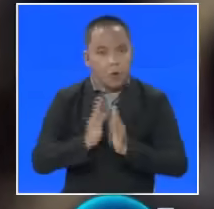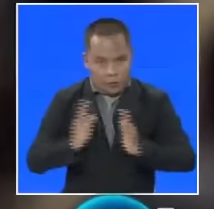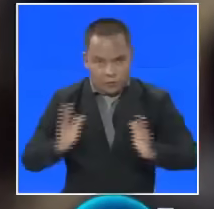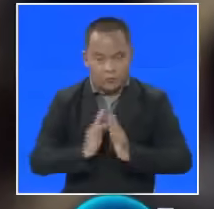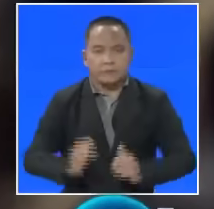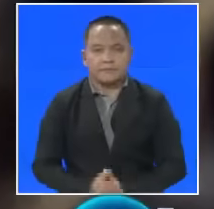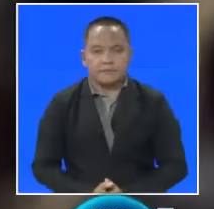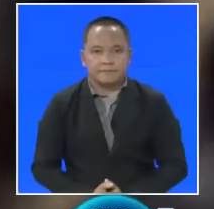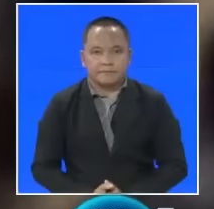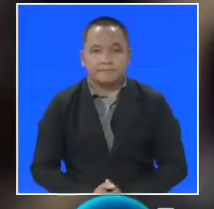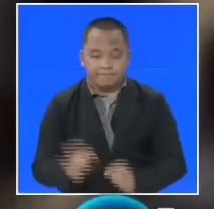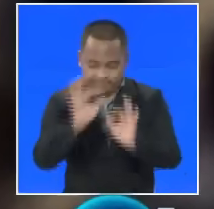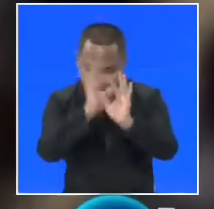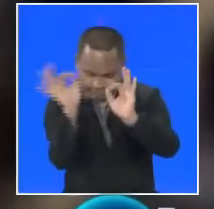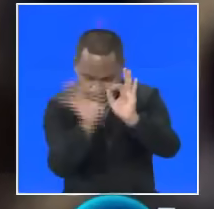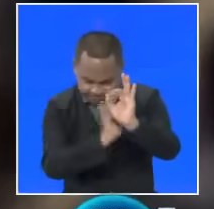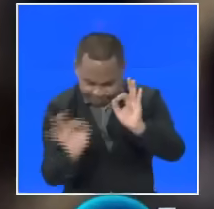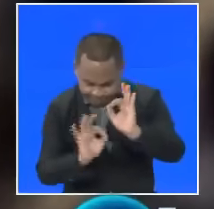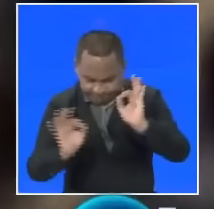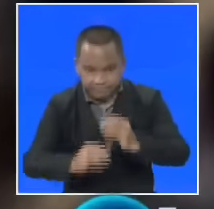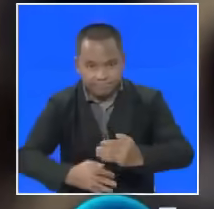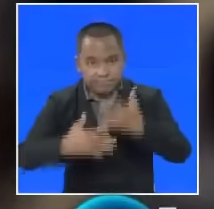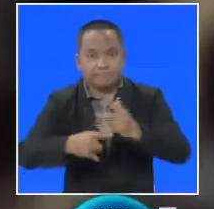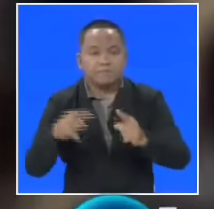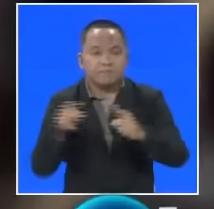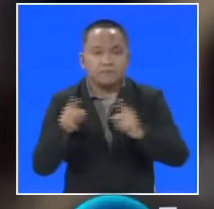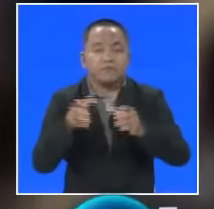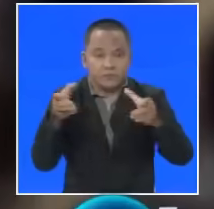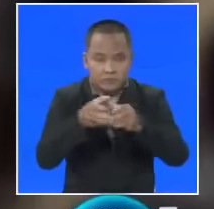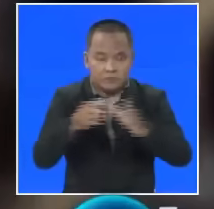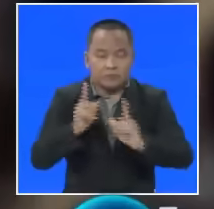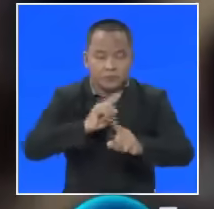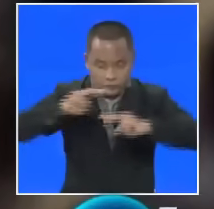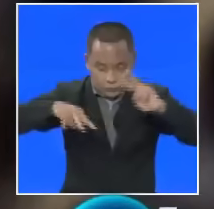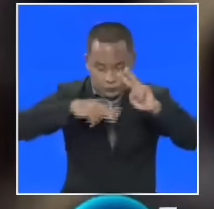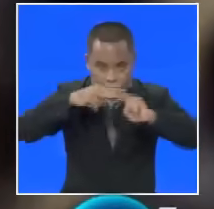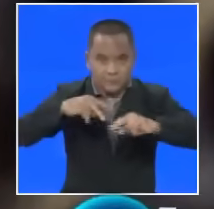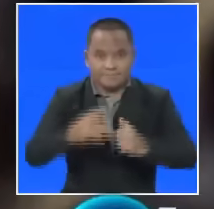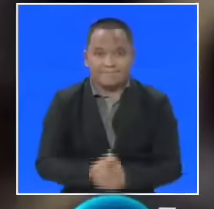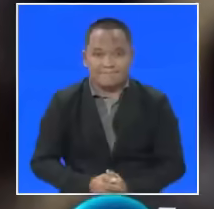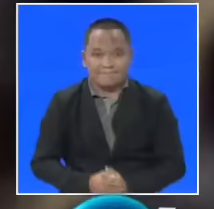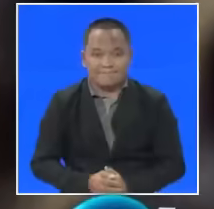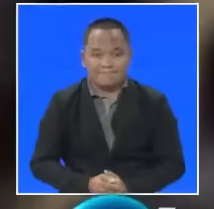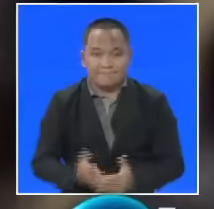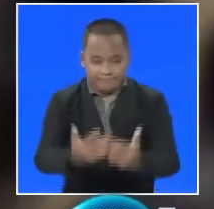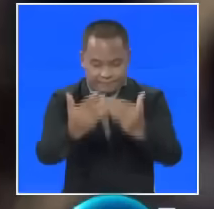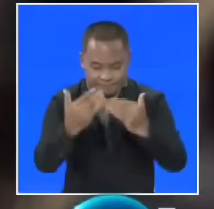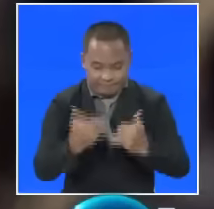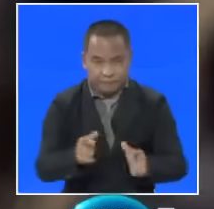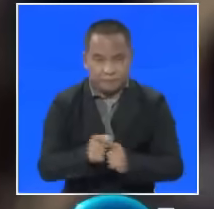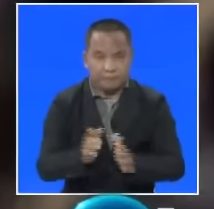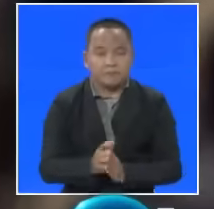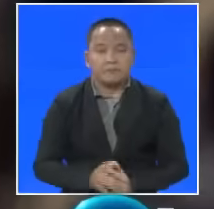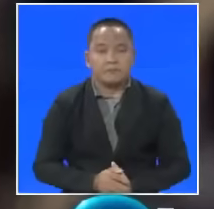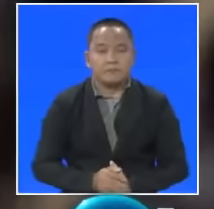ค่ะพอโพสต์นี้ขึ้นมานะคะก็กลายเป็นประเด็นอื้อฉาวในวงการเลยแล้วก็มีการตรวจสอบแล้วด้วยค่ะ ใช่ค่ะจากนั้นนะคะคุณณั